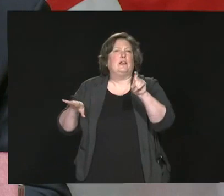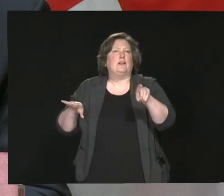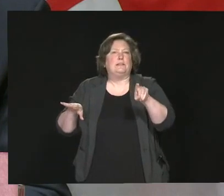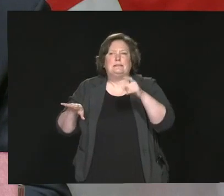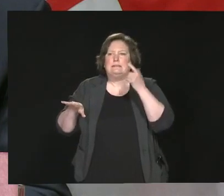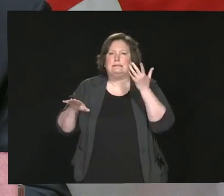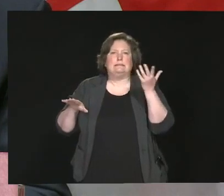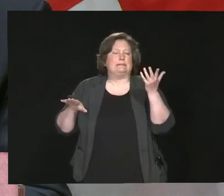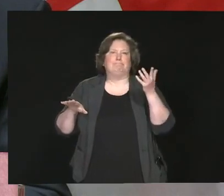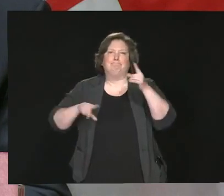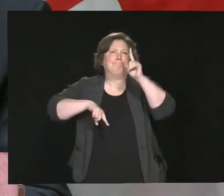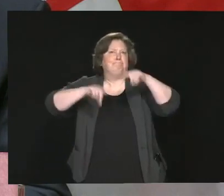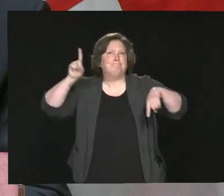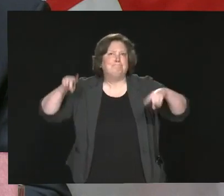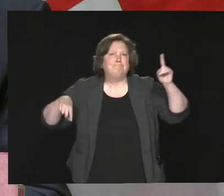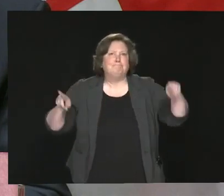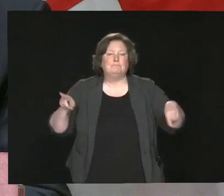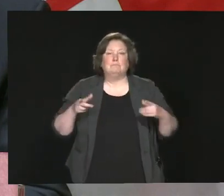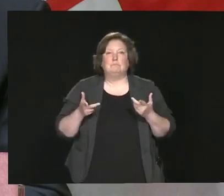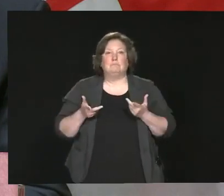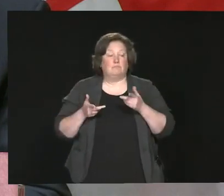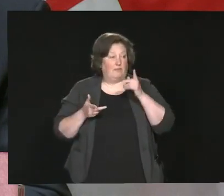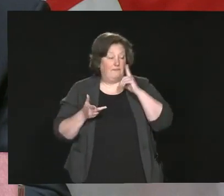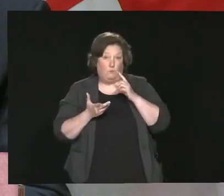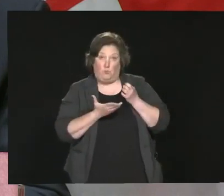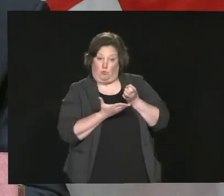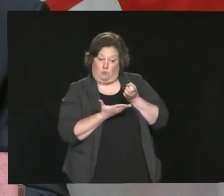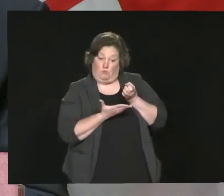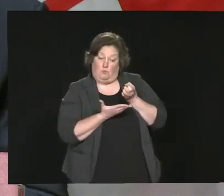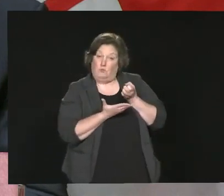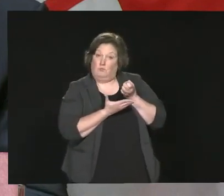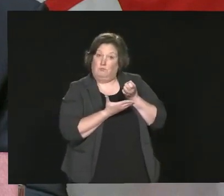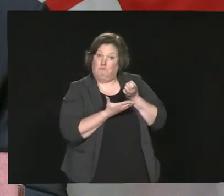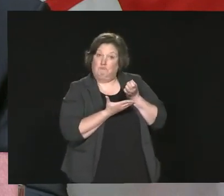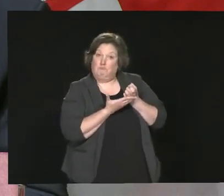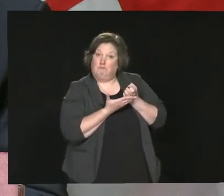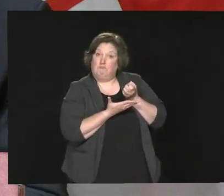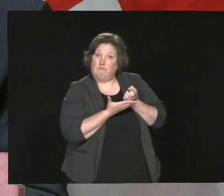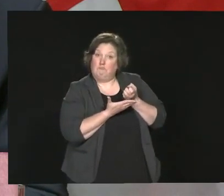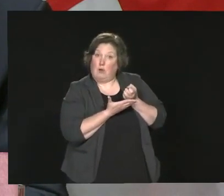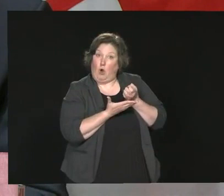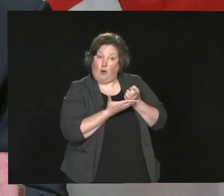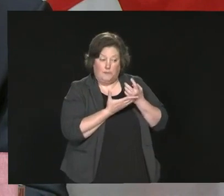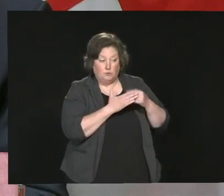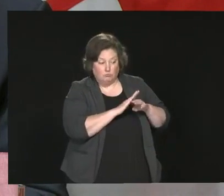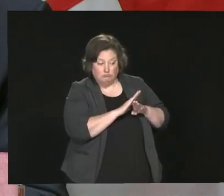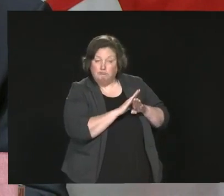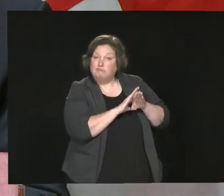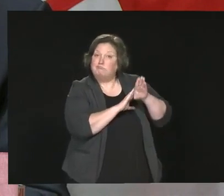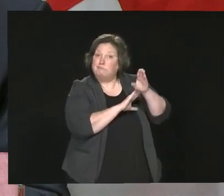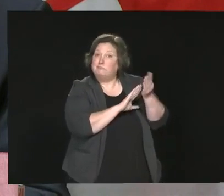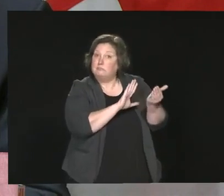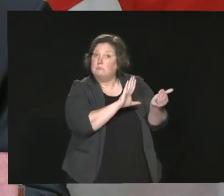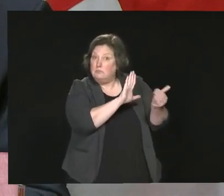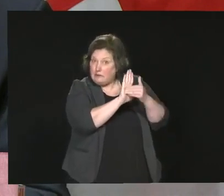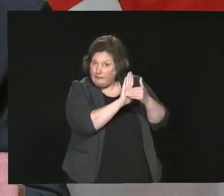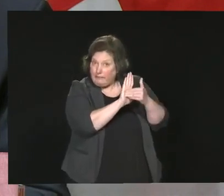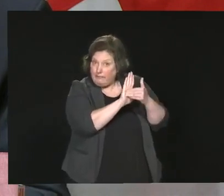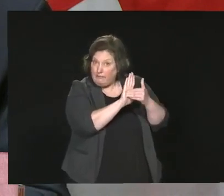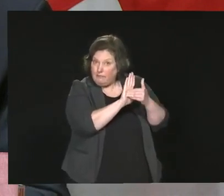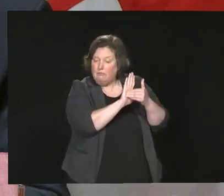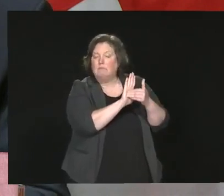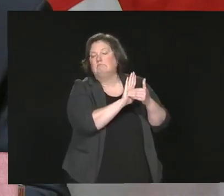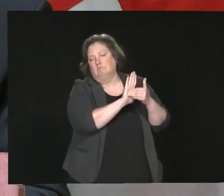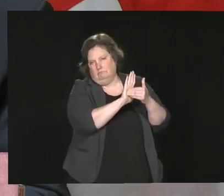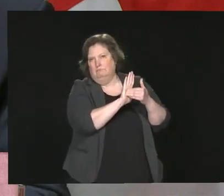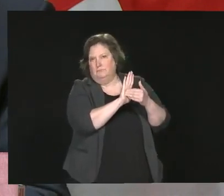plus soutenable et plus importante à long terme. Mais ça nécessite des mécanismes efficaces de politique publique. Et